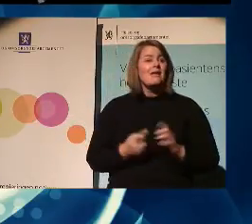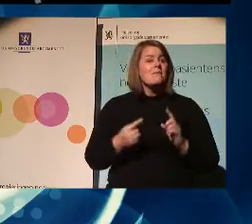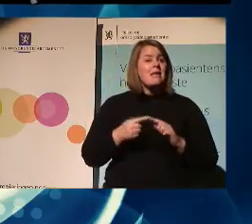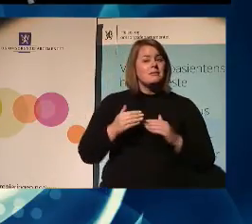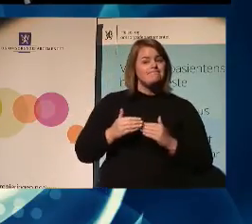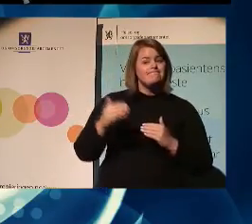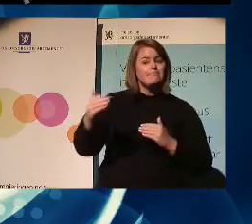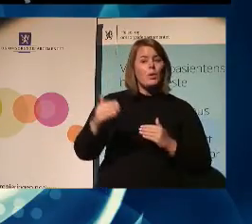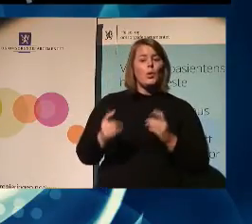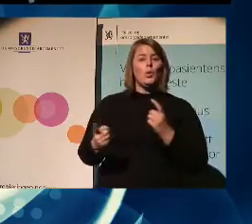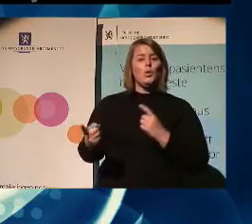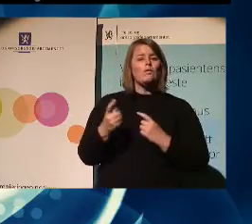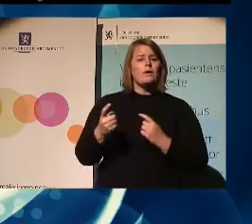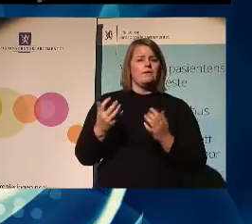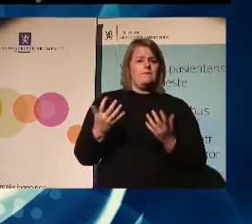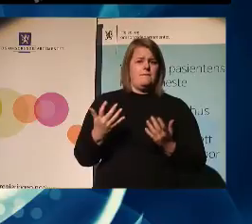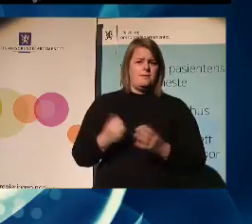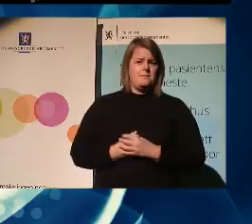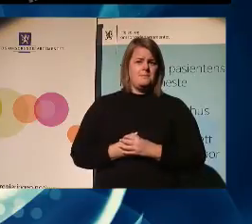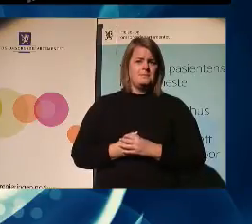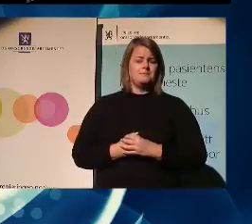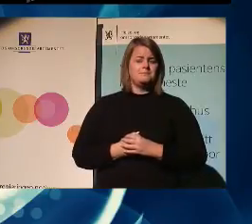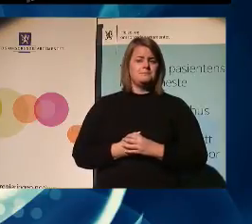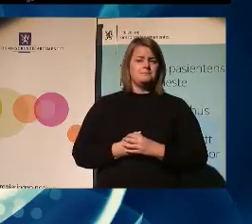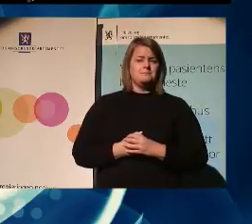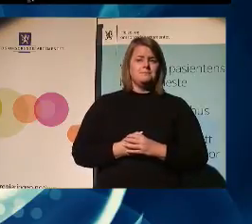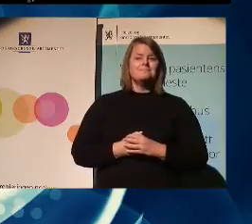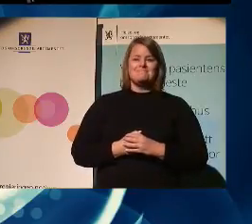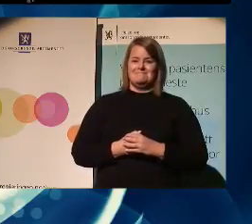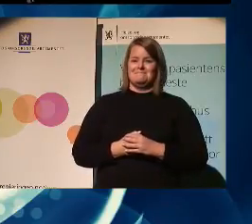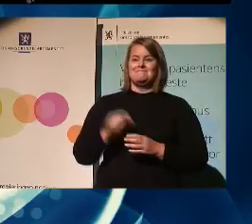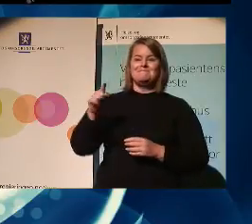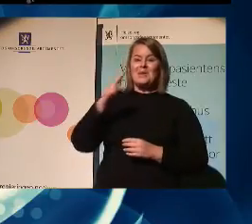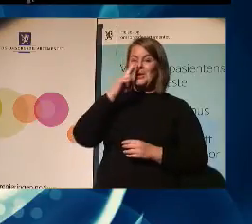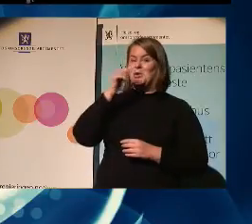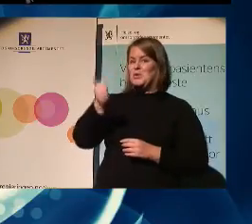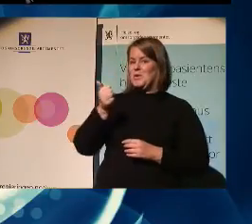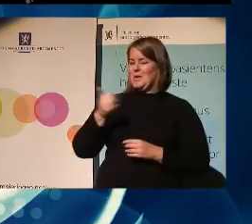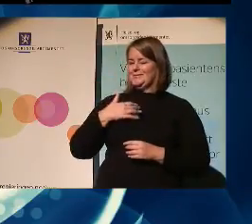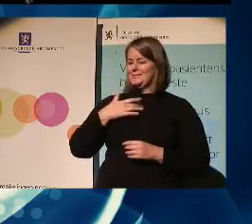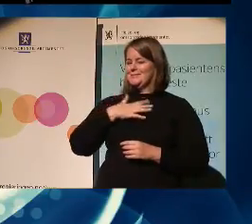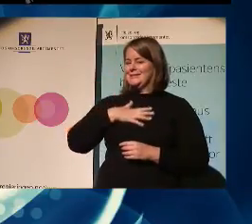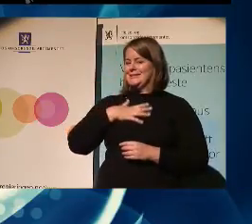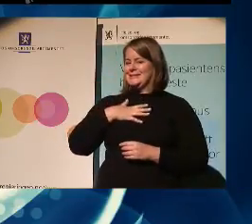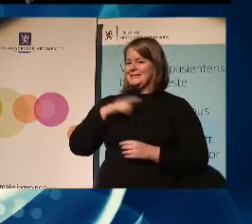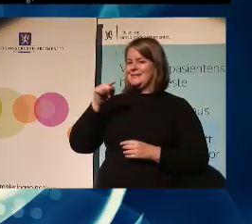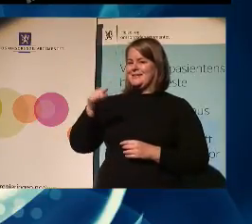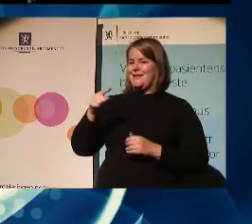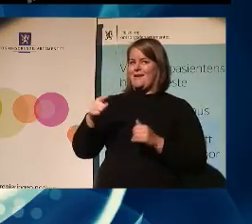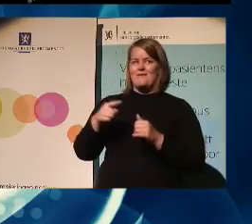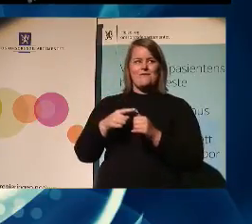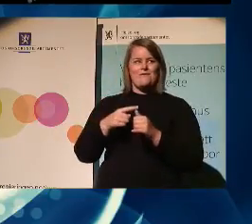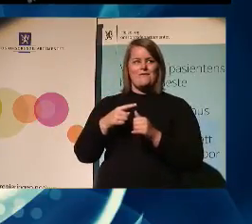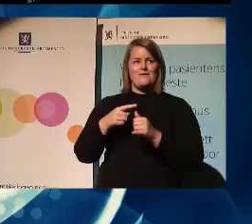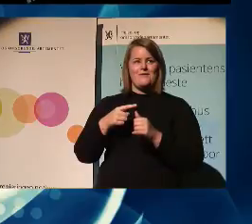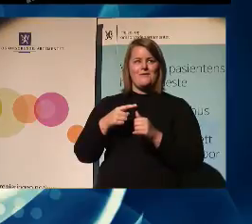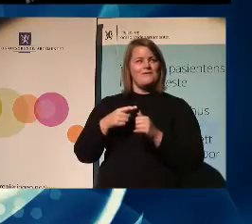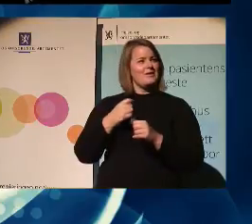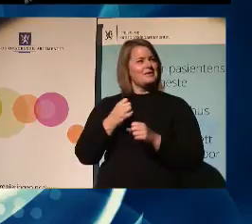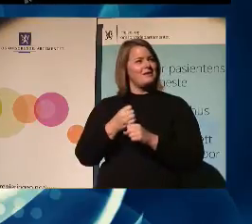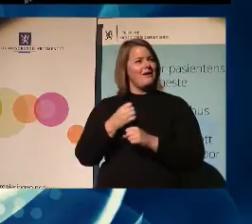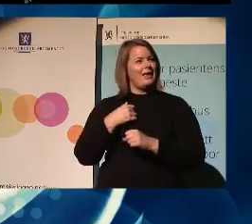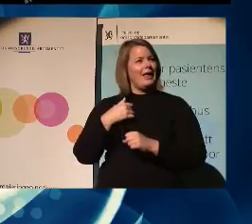nå? Jo, jeg gleder meg til nyttår. For da kommer det første gang jeg kan huske jeg gleder meg til at det